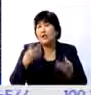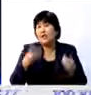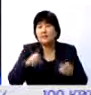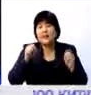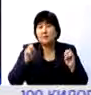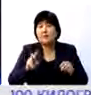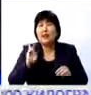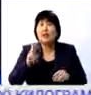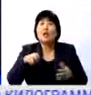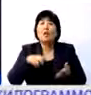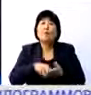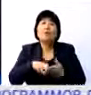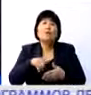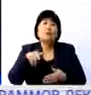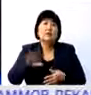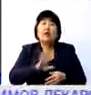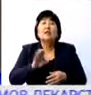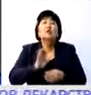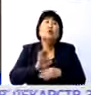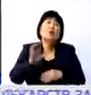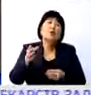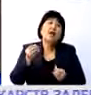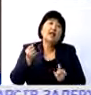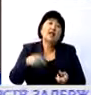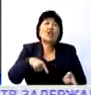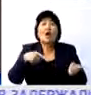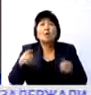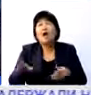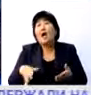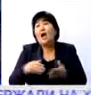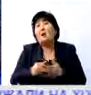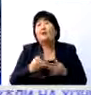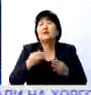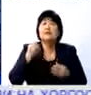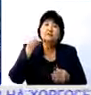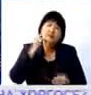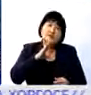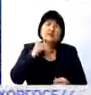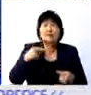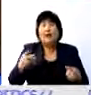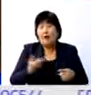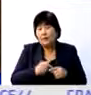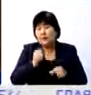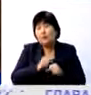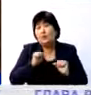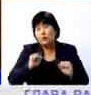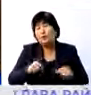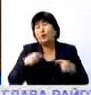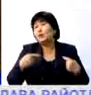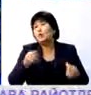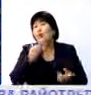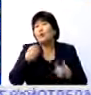специально ходить в почтовое отделение, чтобы отправить почту, денежные переводы, оплатить ком-услуги и так далее. Все это можно сделать в любом торговом